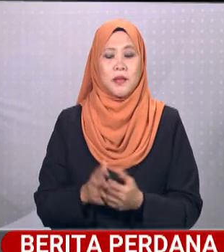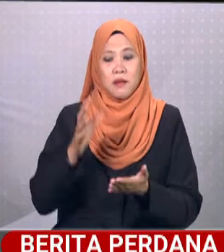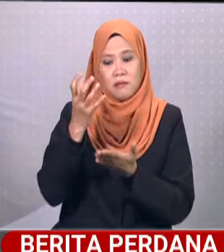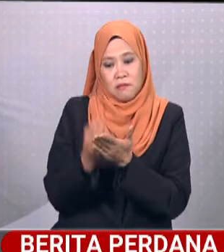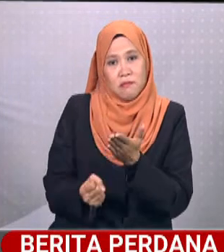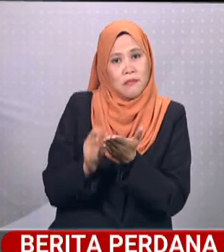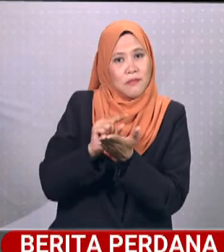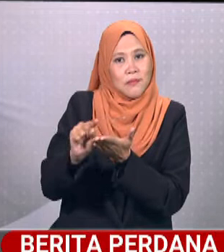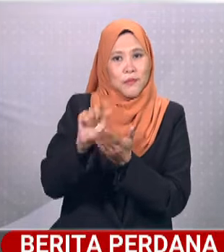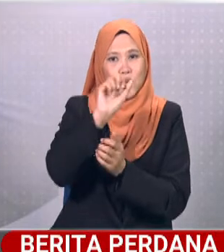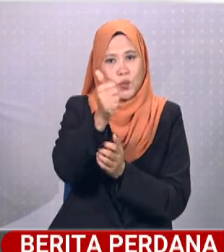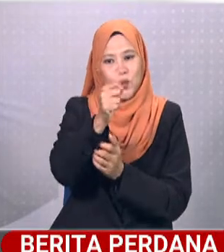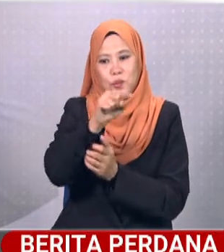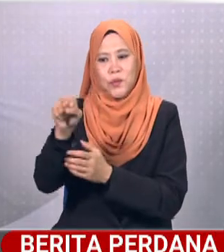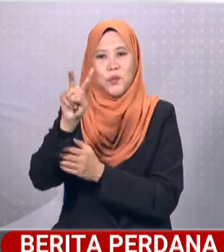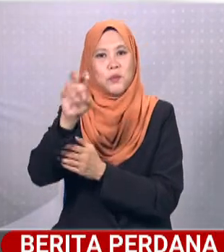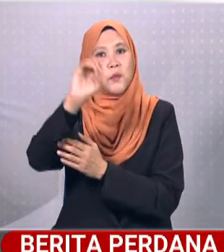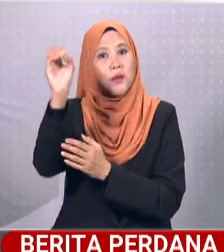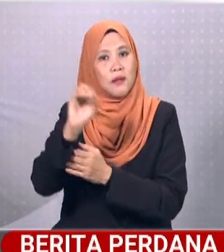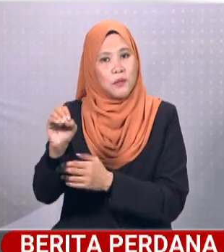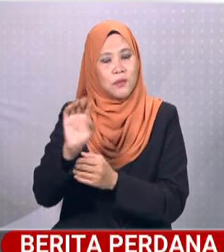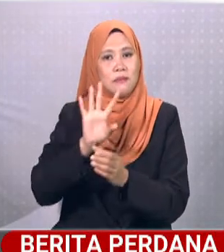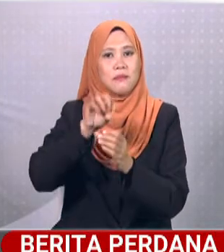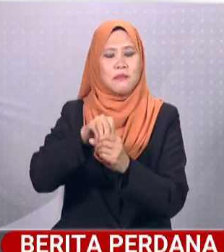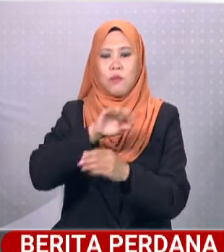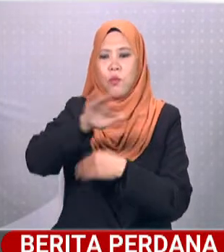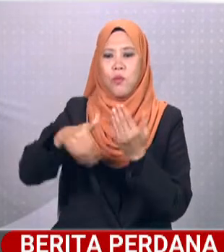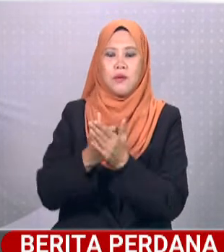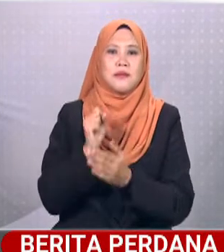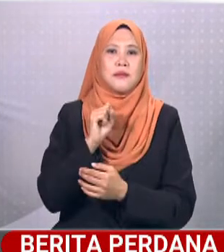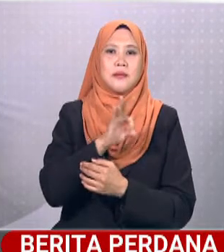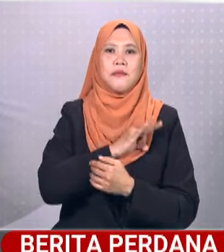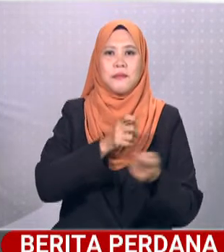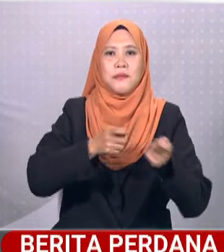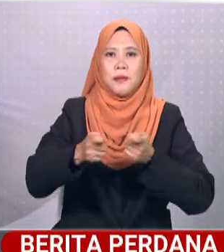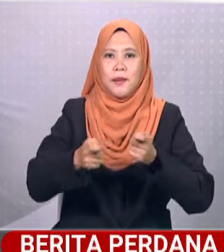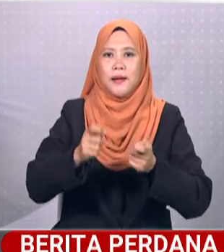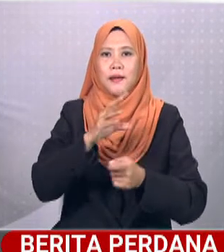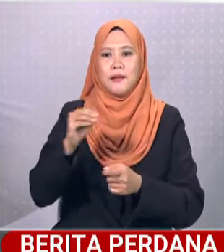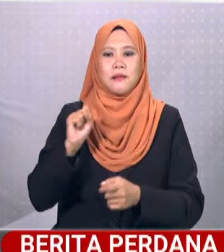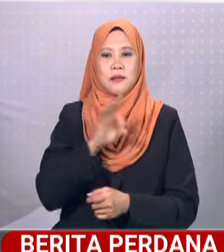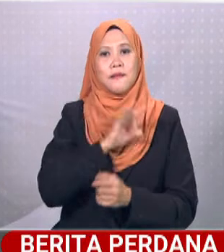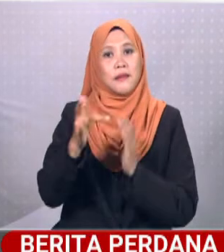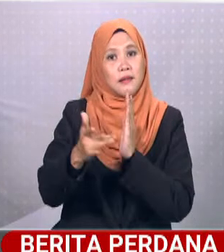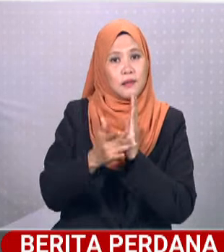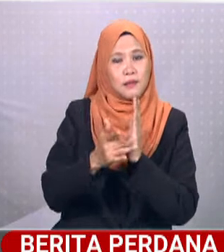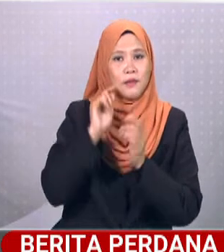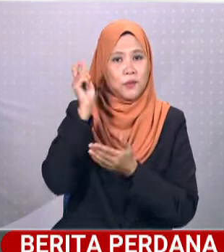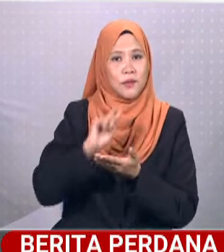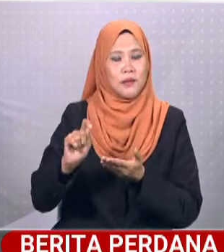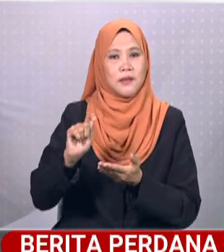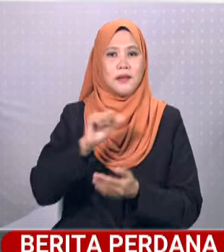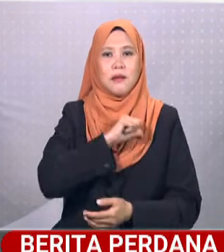Pemotongan gaji sebanyak 10 dan 20% itu melibatkan semua kakitangan pentadbiran dan staf teknikal. Setiausaha